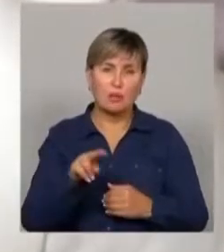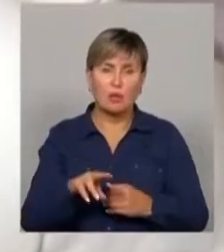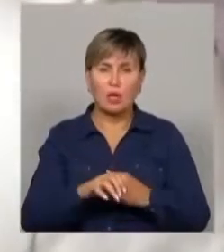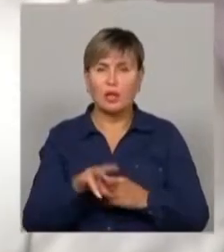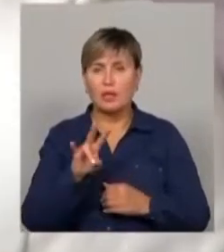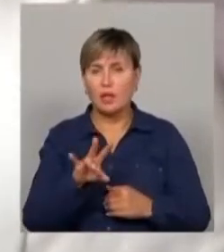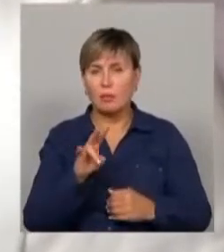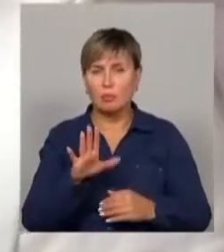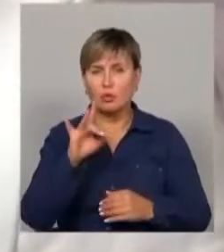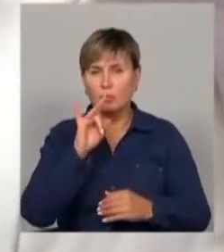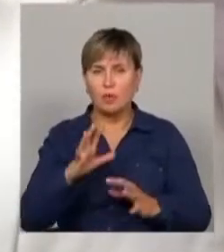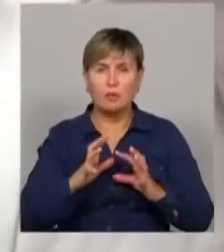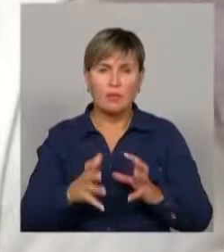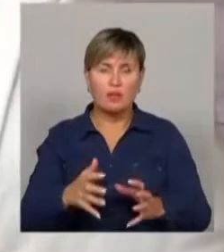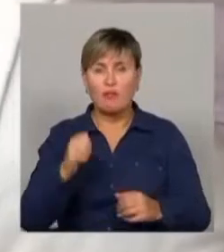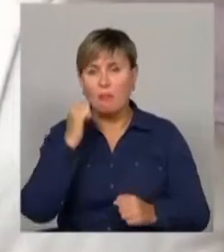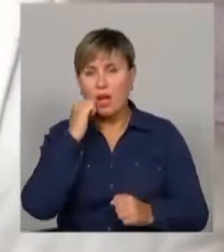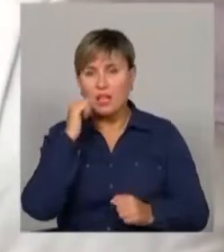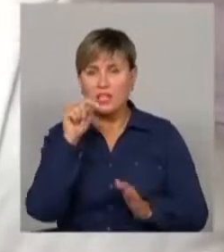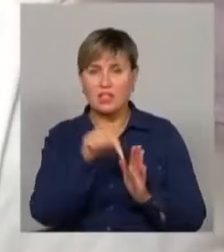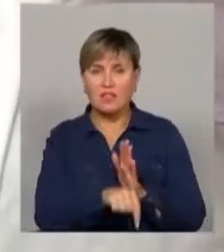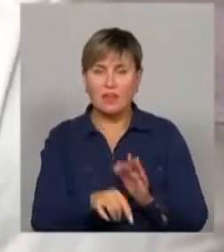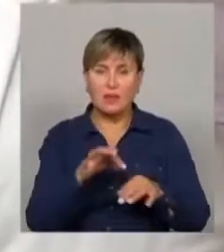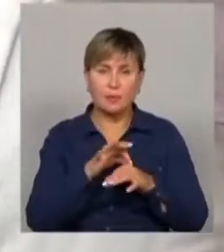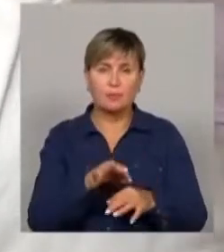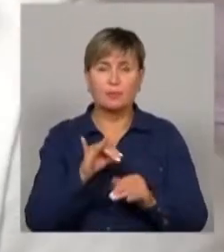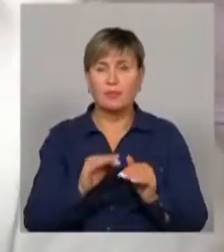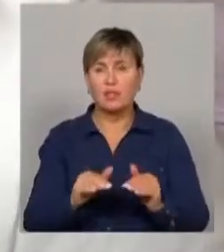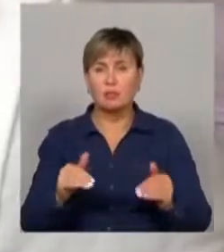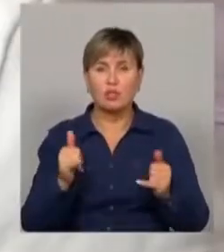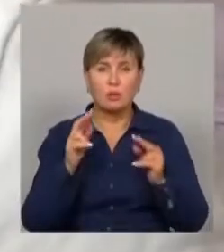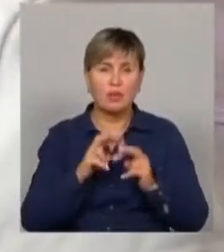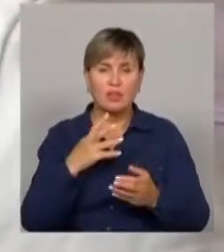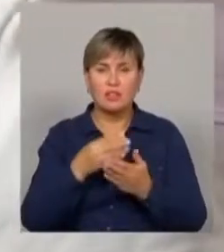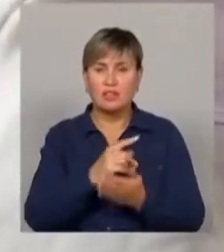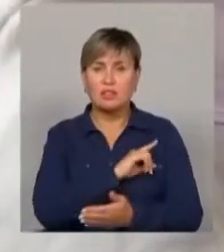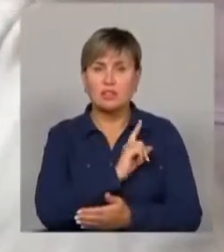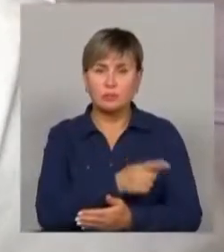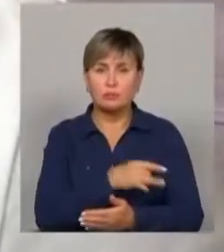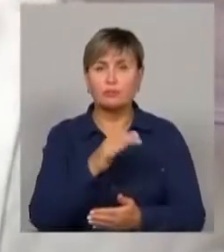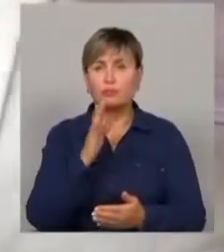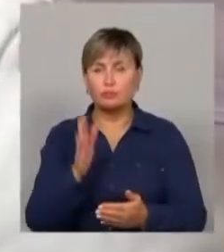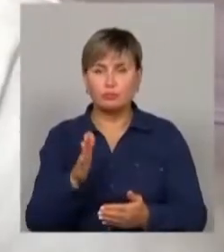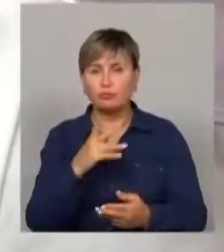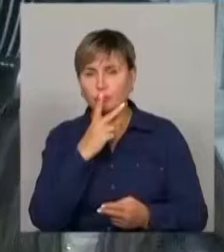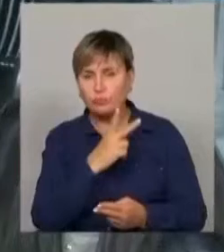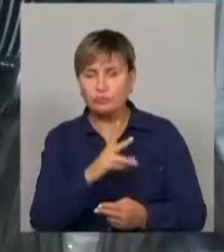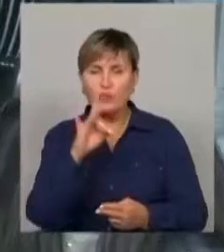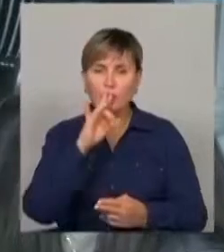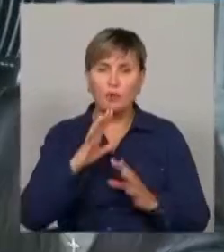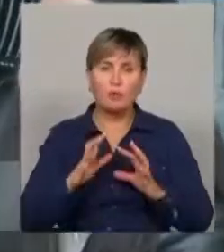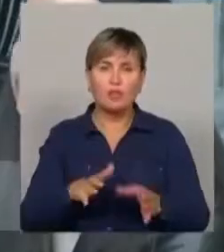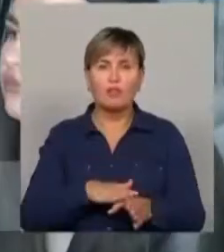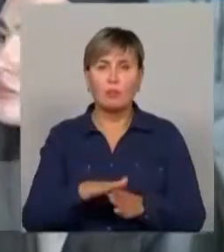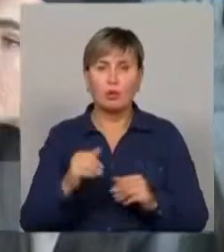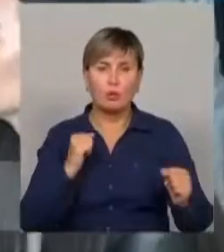будет чемпионат мира. Будем проходить в Москве. И ребята сейчас проверят свои силы и будут уже пристреливаться к чемпионату мира. На